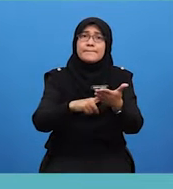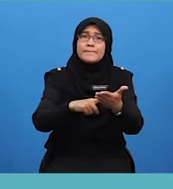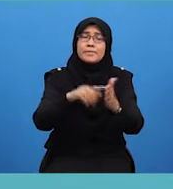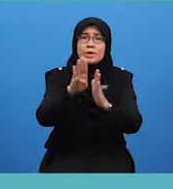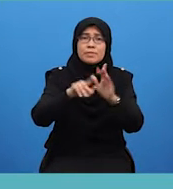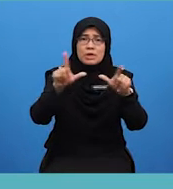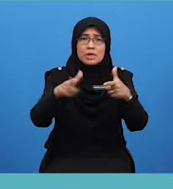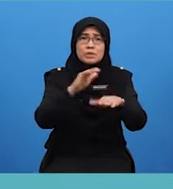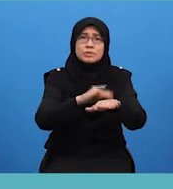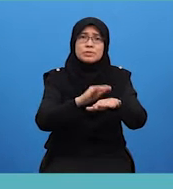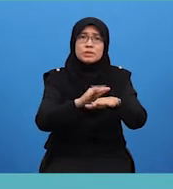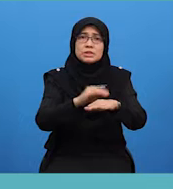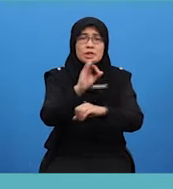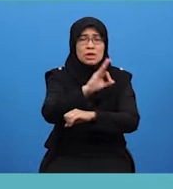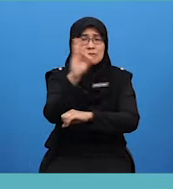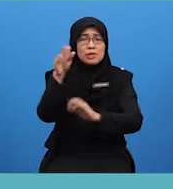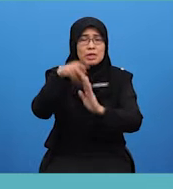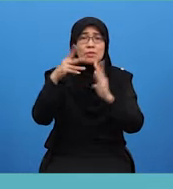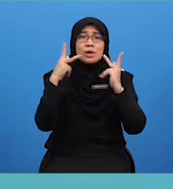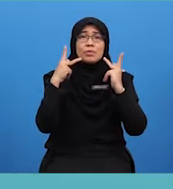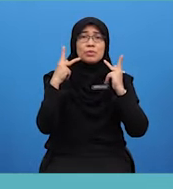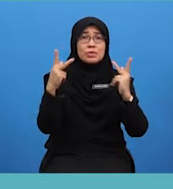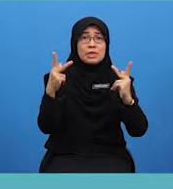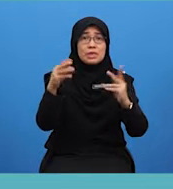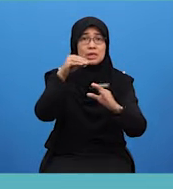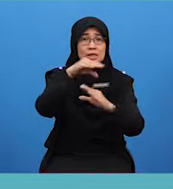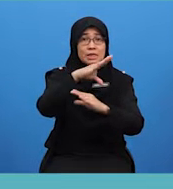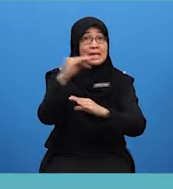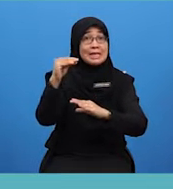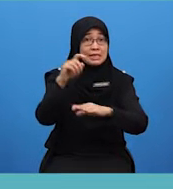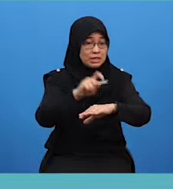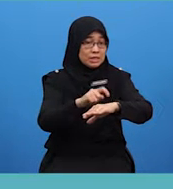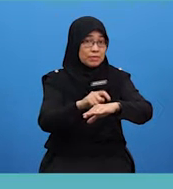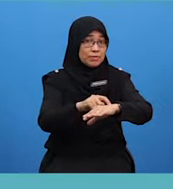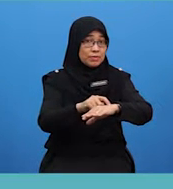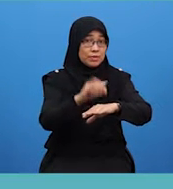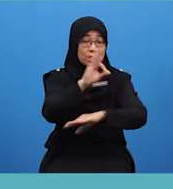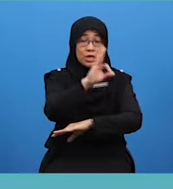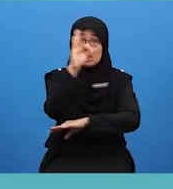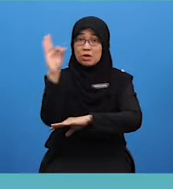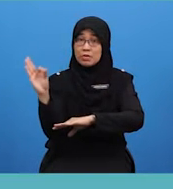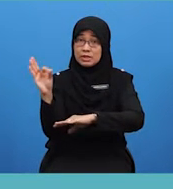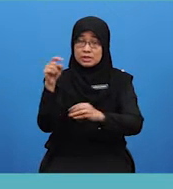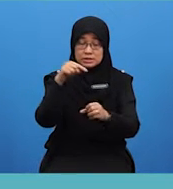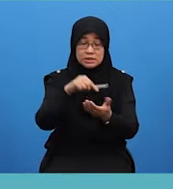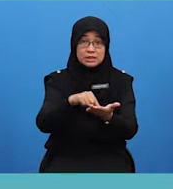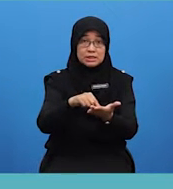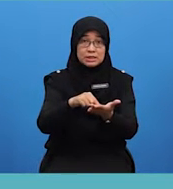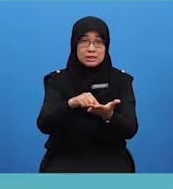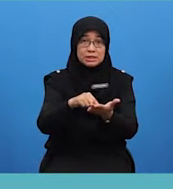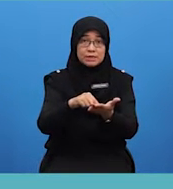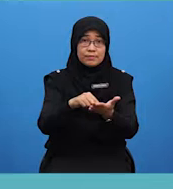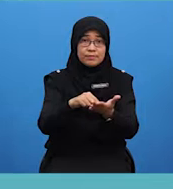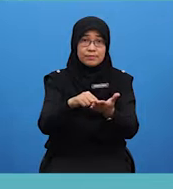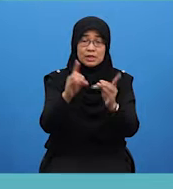Apa pula berlaku semasa fasa pemulihan dan tempoh fasa ini? Jadi semasa fasa